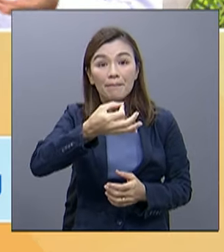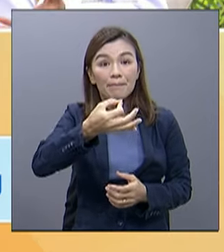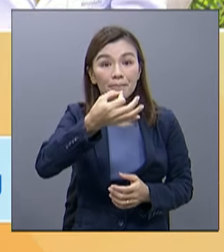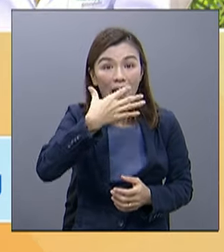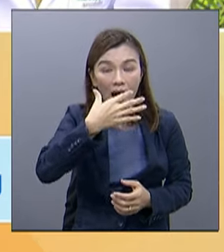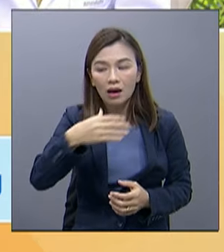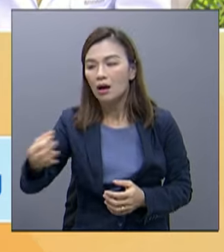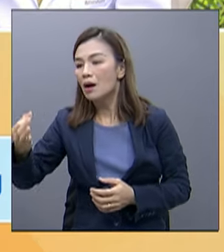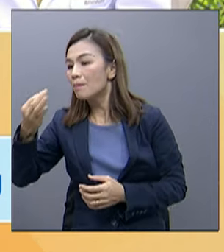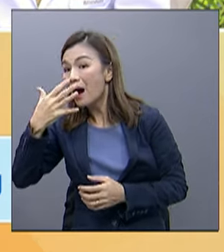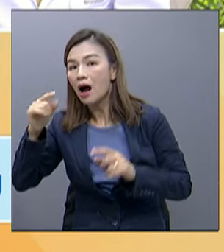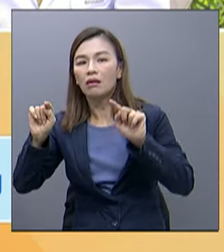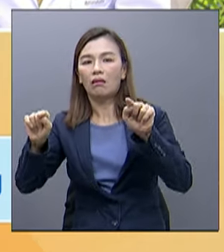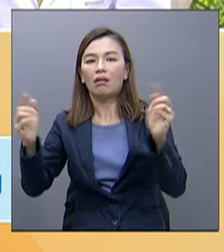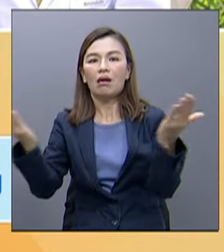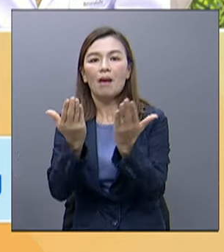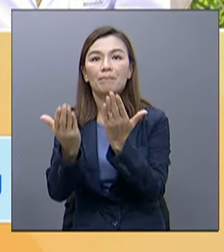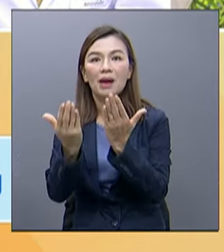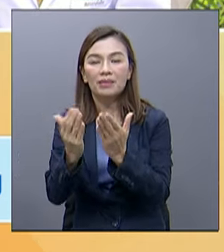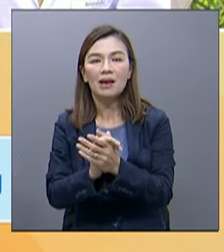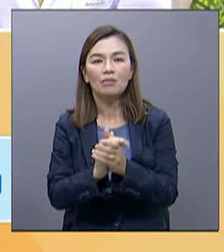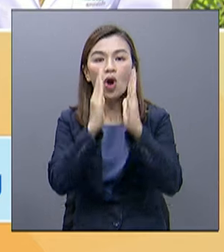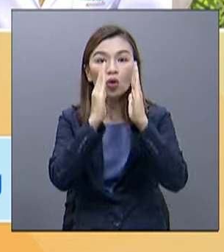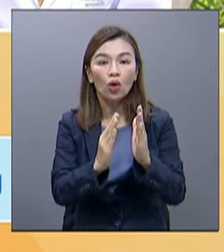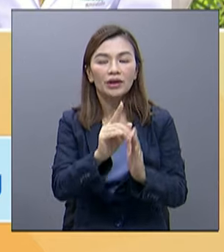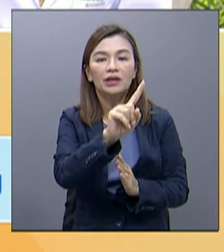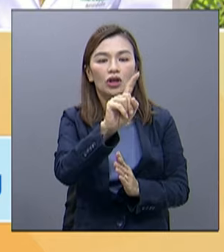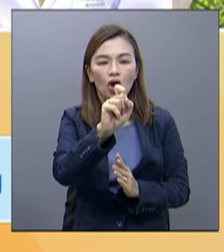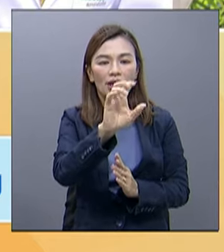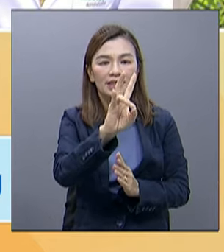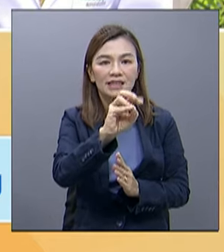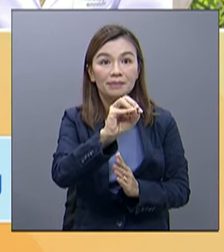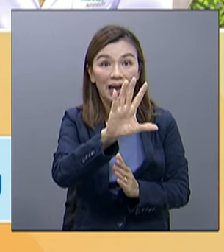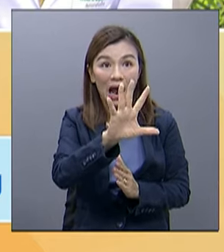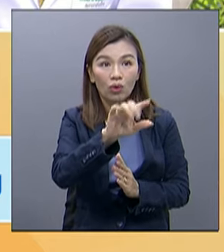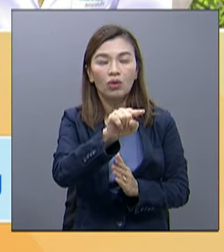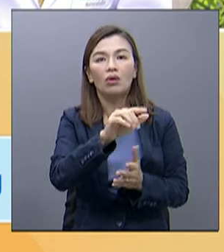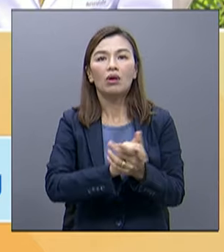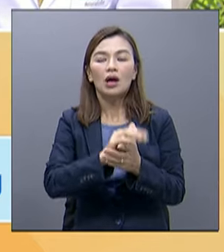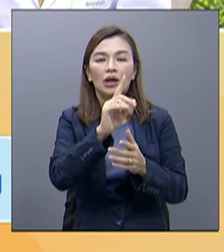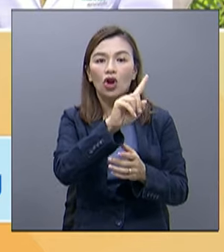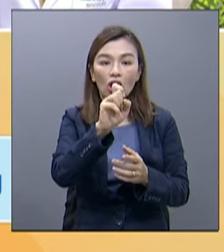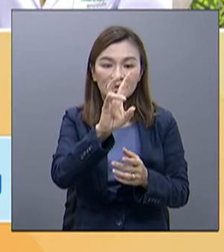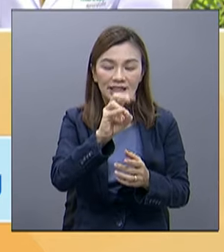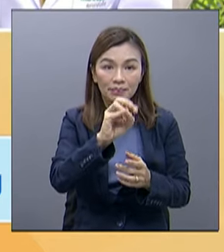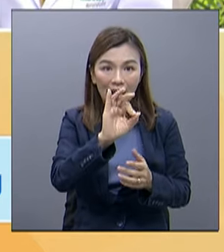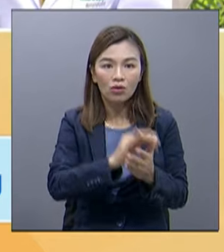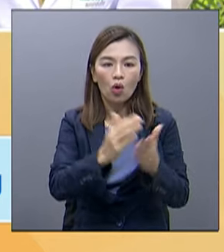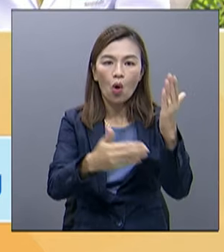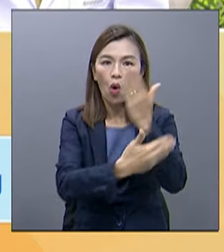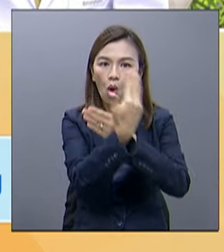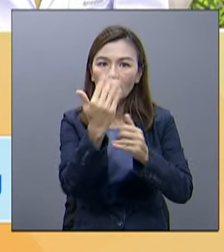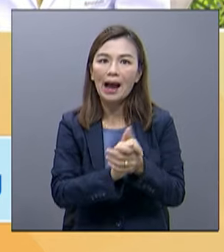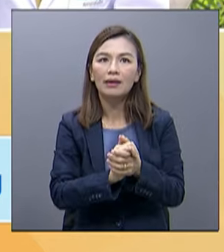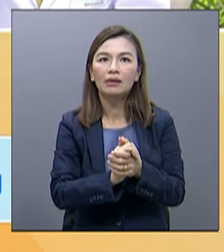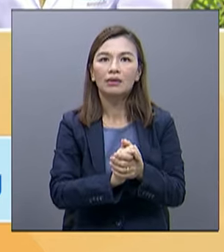หลายหลายการศึกษาเนี่ยทุกๆ 179คนของคนที่กินอีมเป็นประจำเทียบกับคนที่ไม่ได้กินเพิ่มโอกาสตาย 1คน